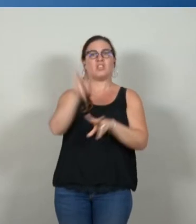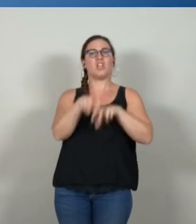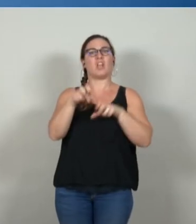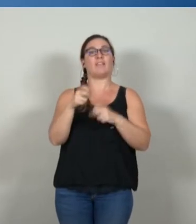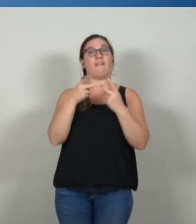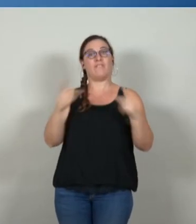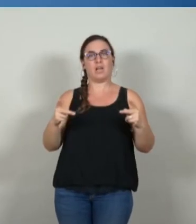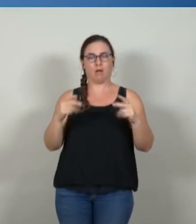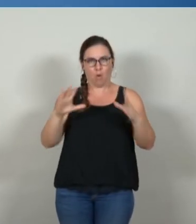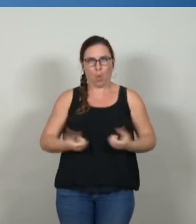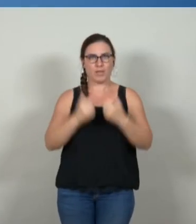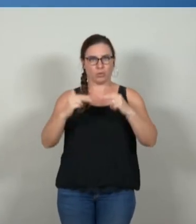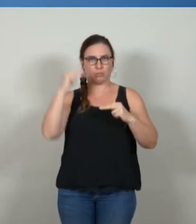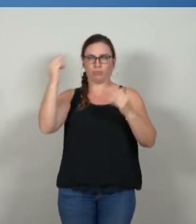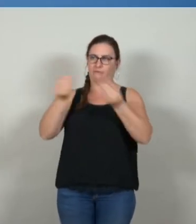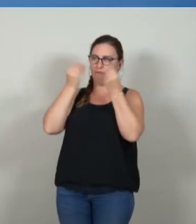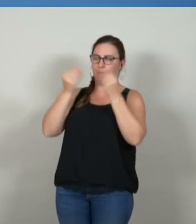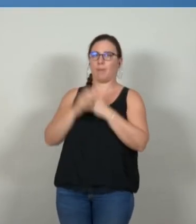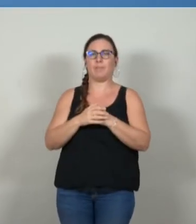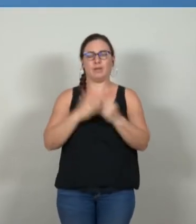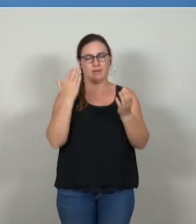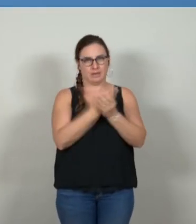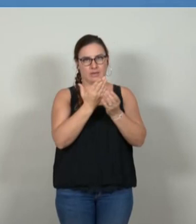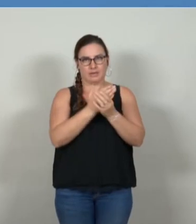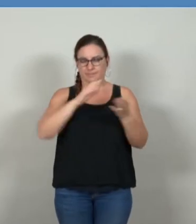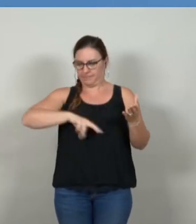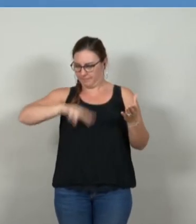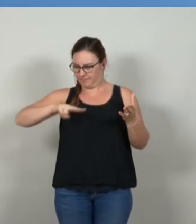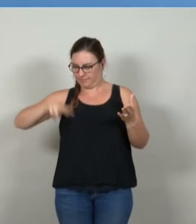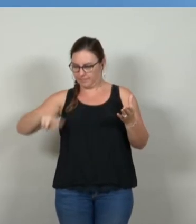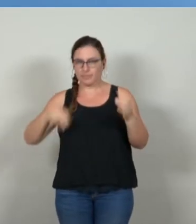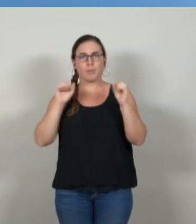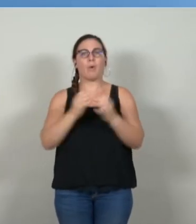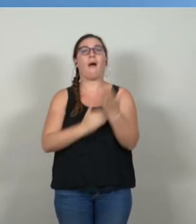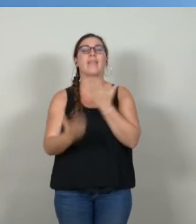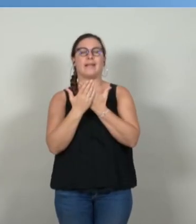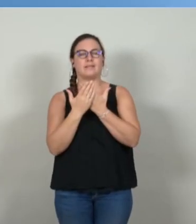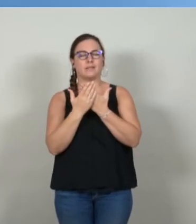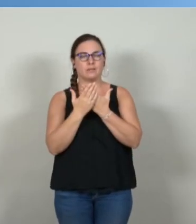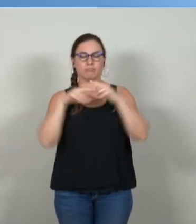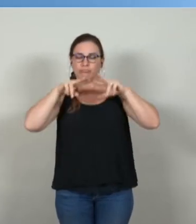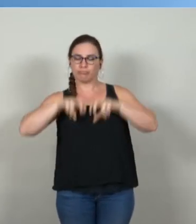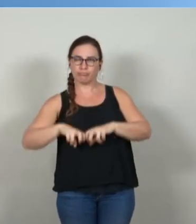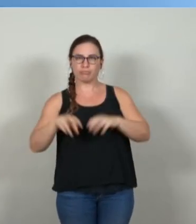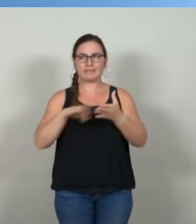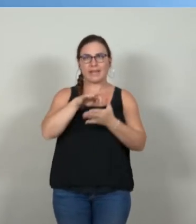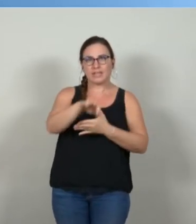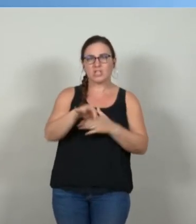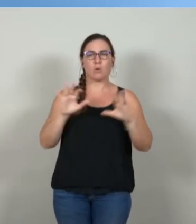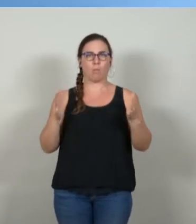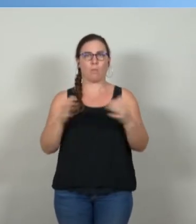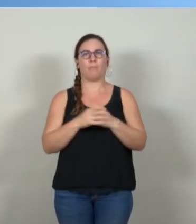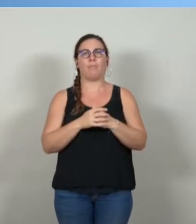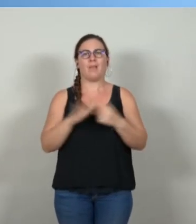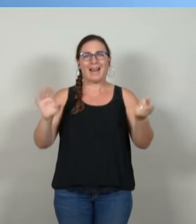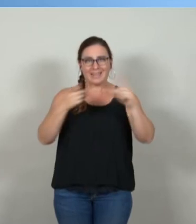on retrouvera également dans le document qui est en annexe de cette délibération qui formalisent cette stratégie une carte des projets